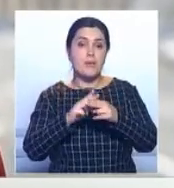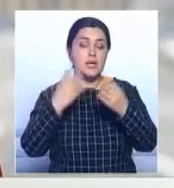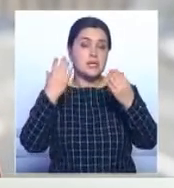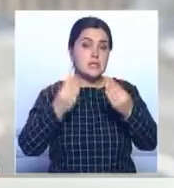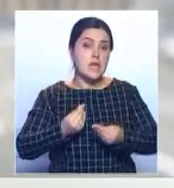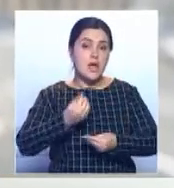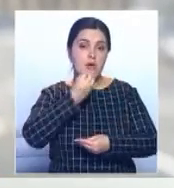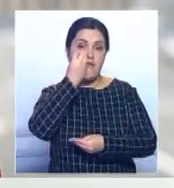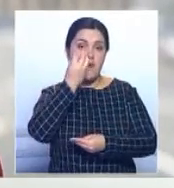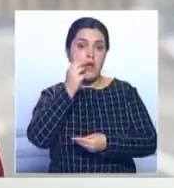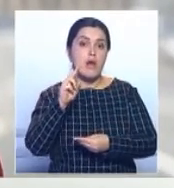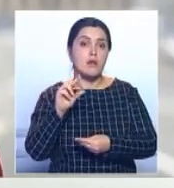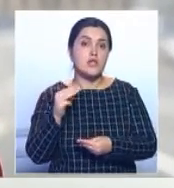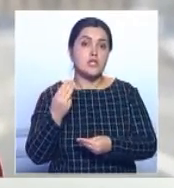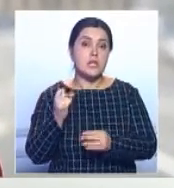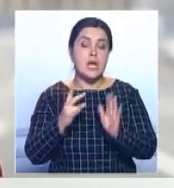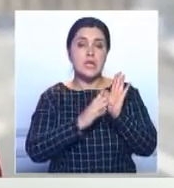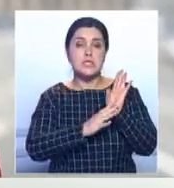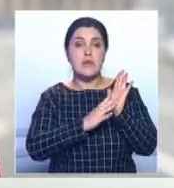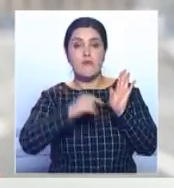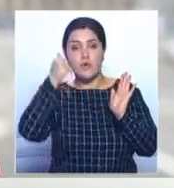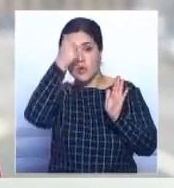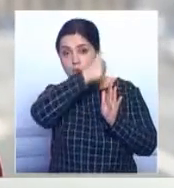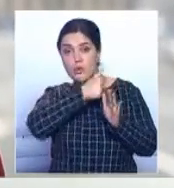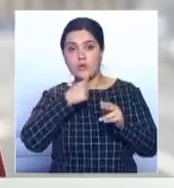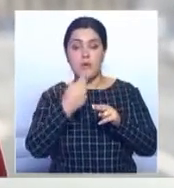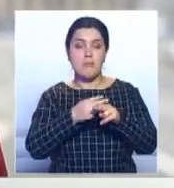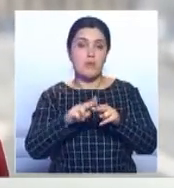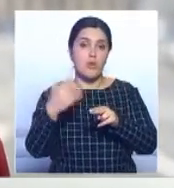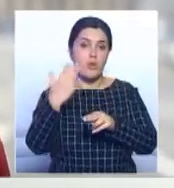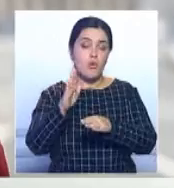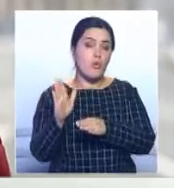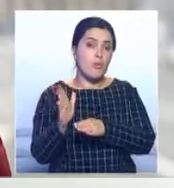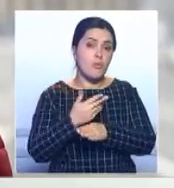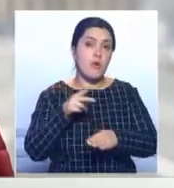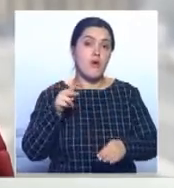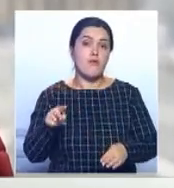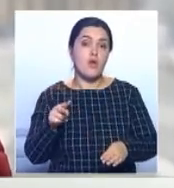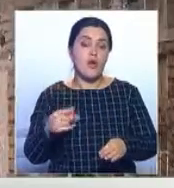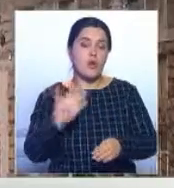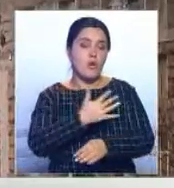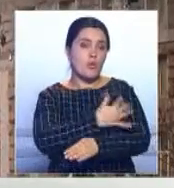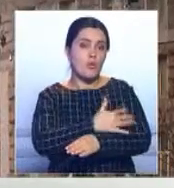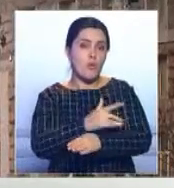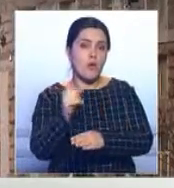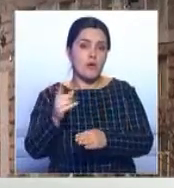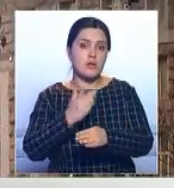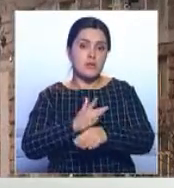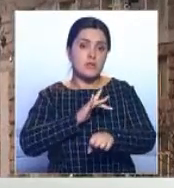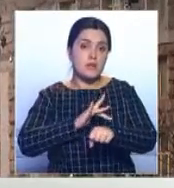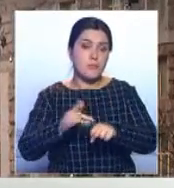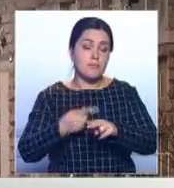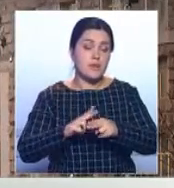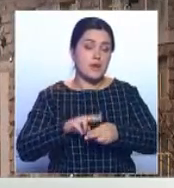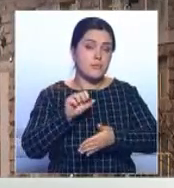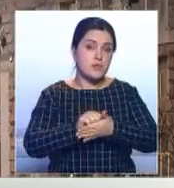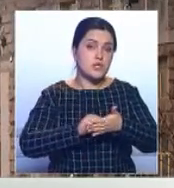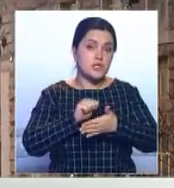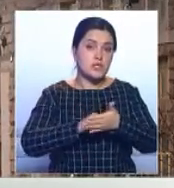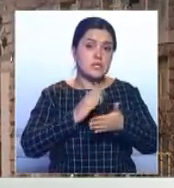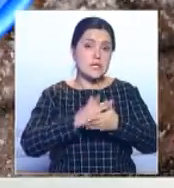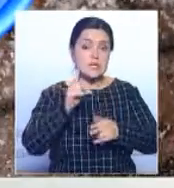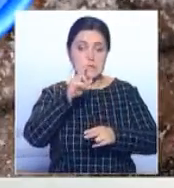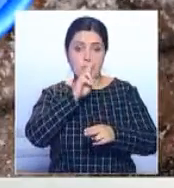расцветают каштаны. Но в 90-е дерево-символ исчезло с герба, а в 2000-е – из улиц столицы. Одна из причин исчезновения каштанов,